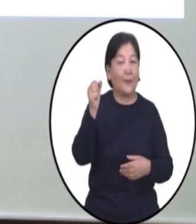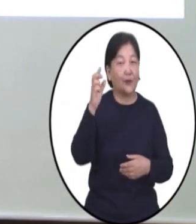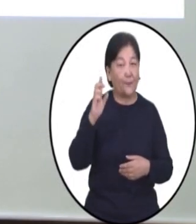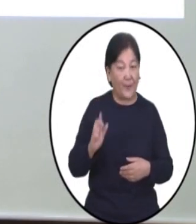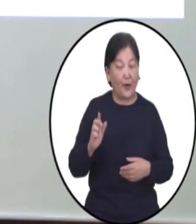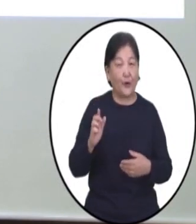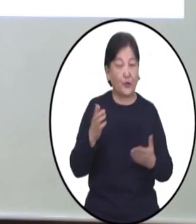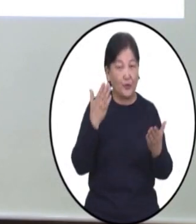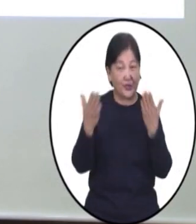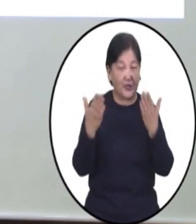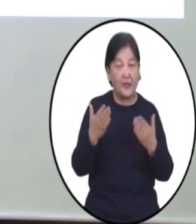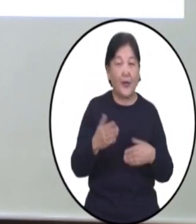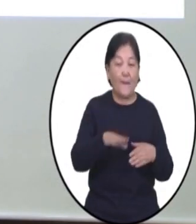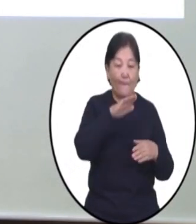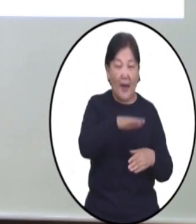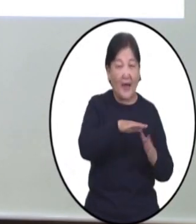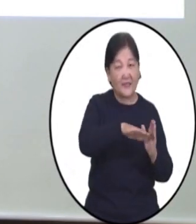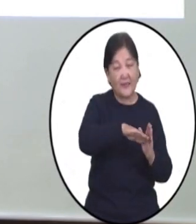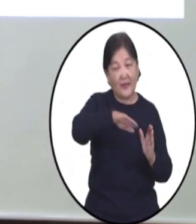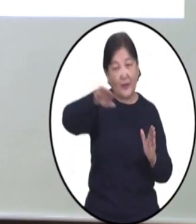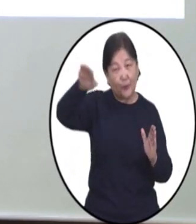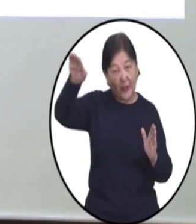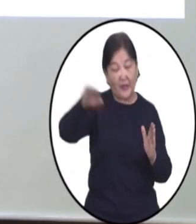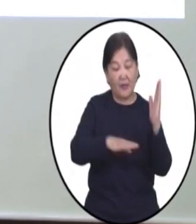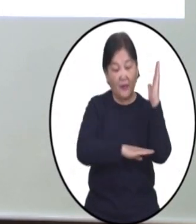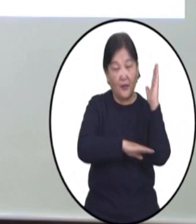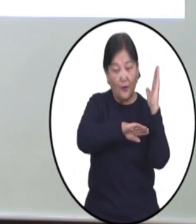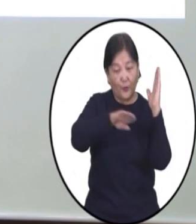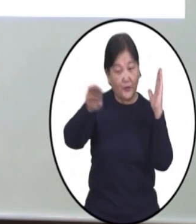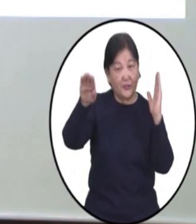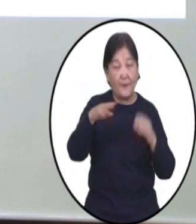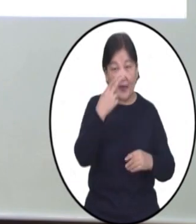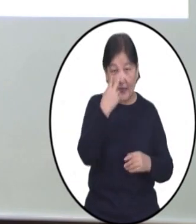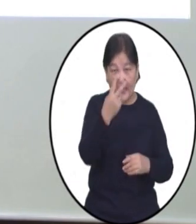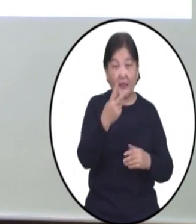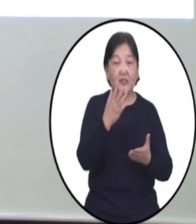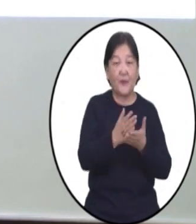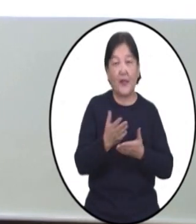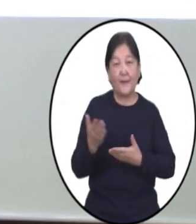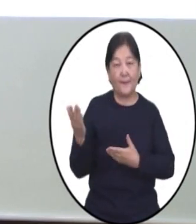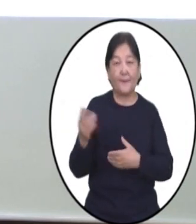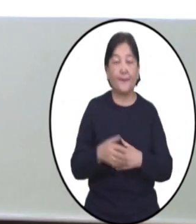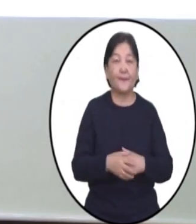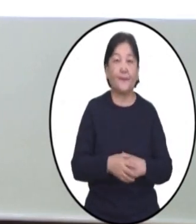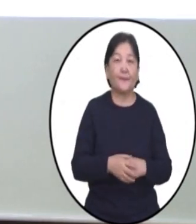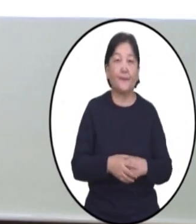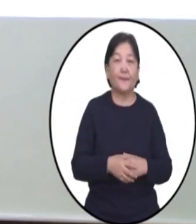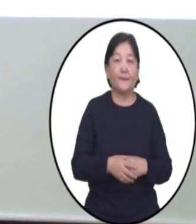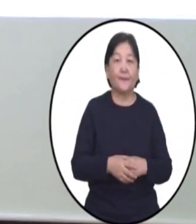яг үхэр багаас нь их рүү нь яг үс хэрэмбэр ирэмбэлсэн байгаа нь эндээс та бүхэнд харагдаж байна.